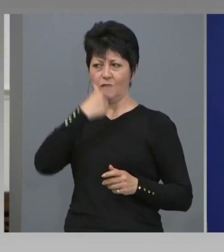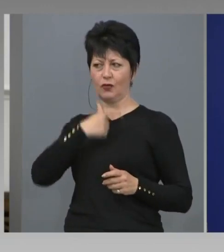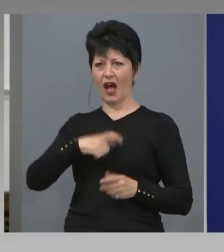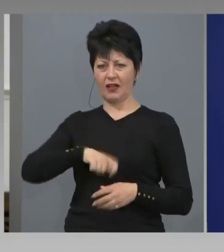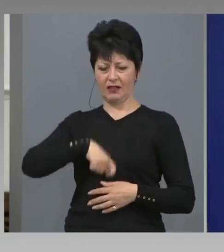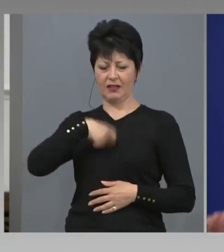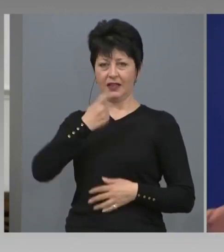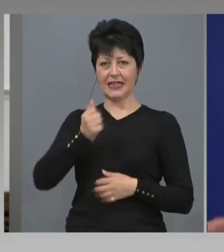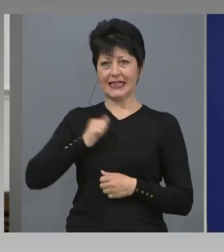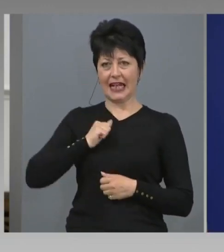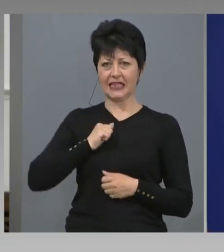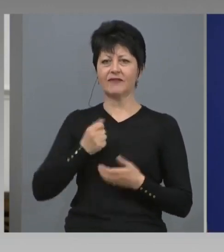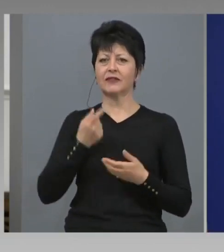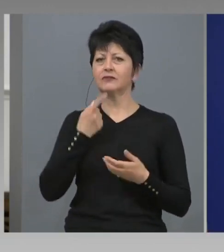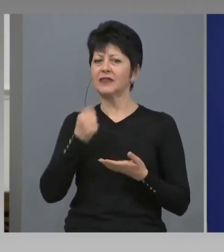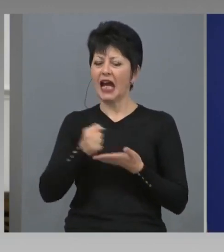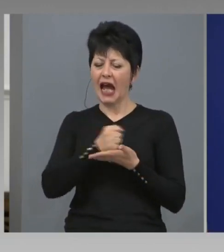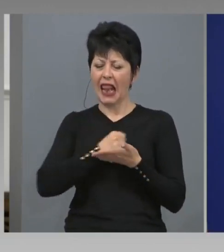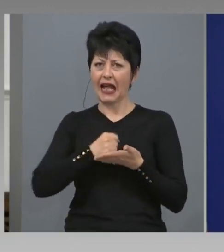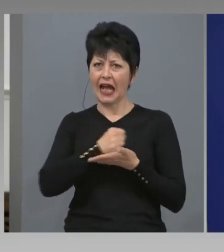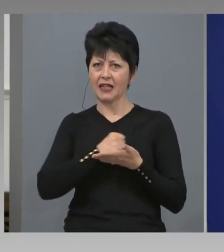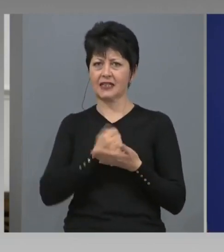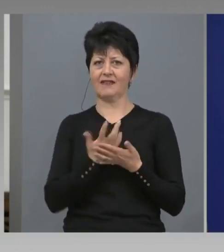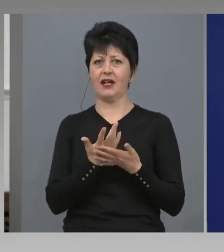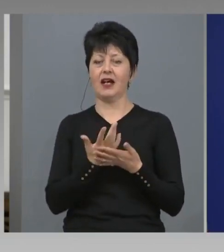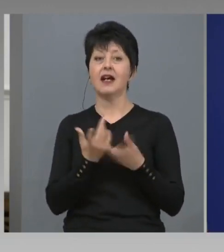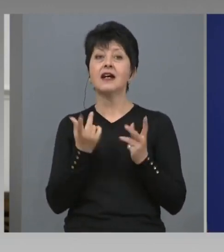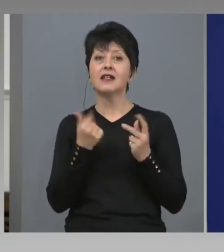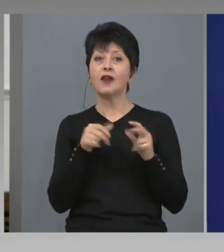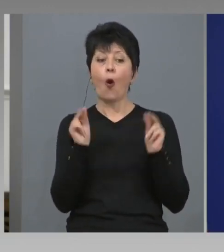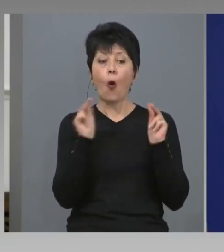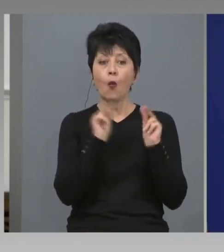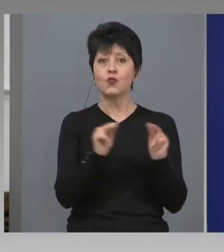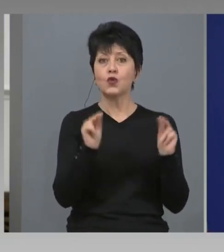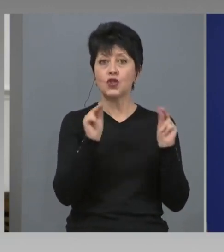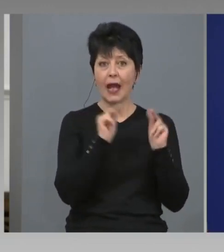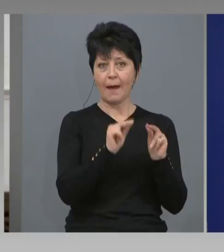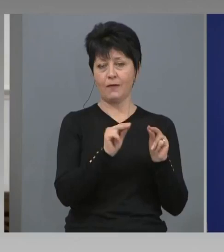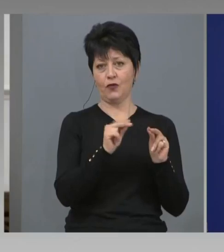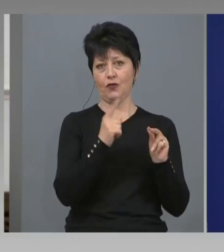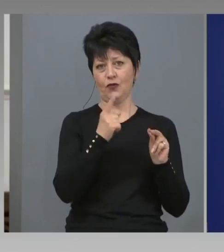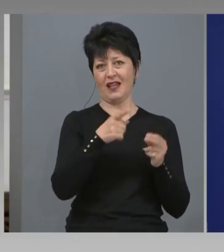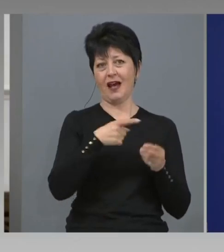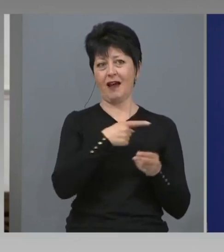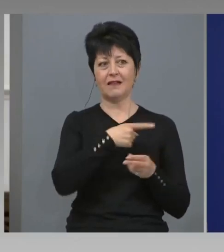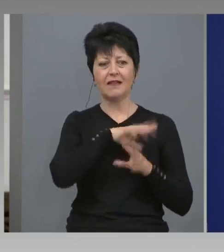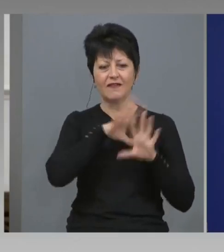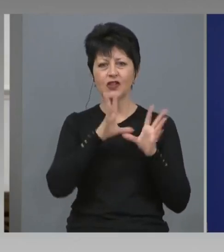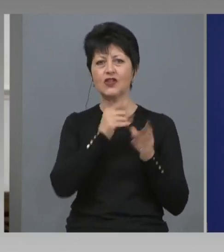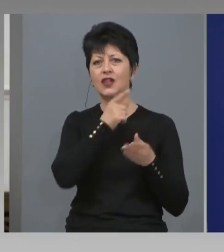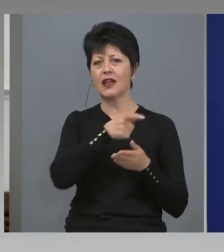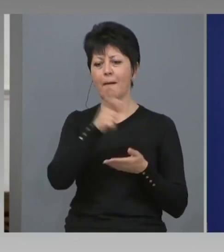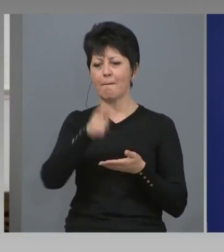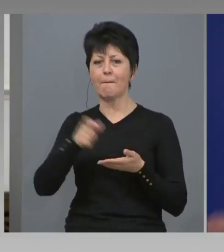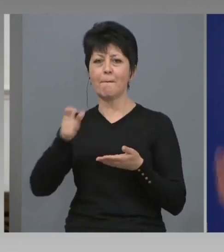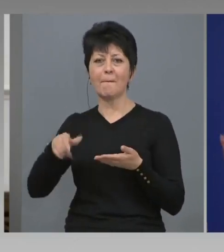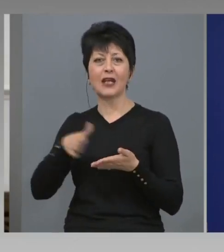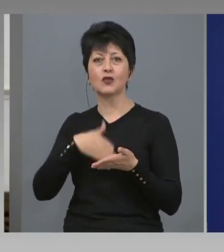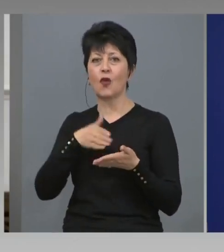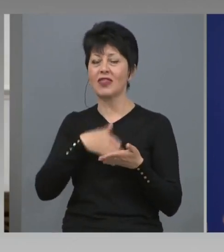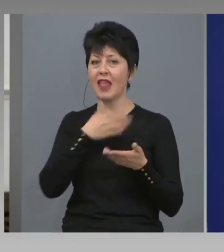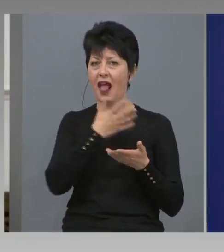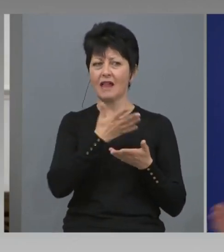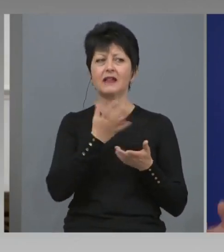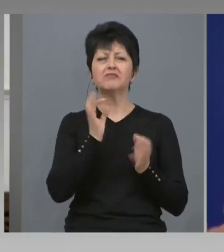с лекарства, обучение на персонала за взаимозаменяемост, Знаете, че в Видин в момента,